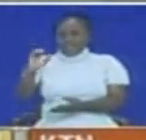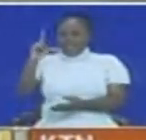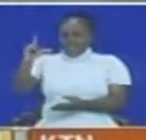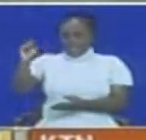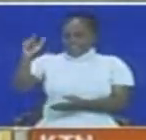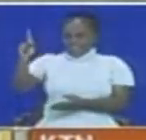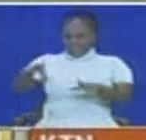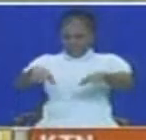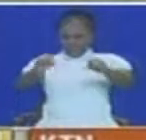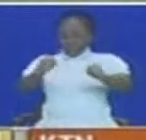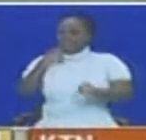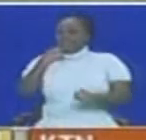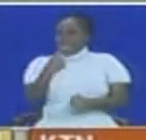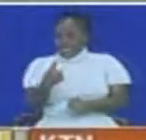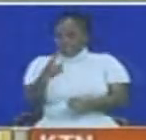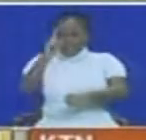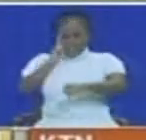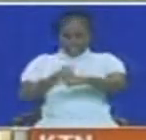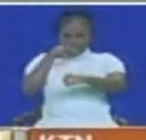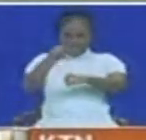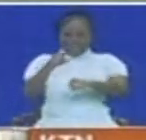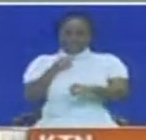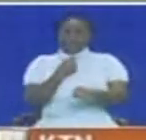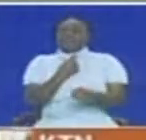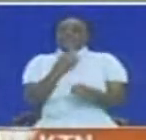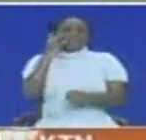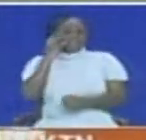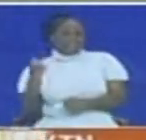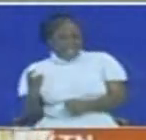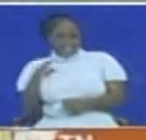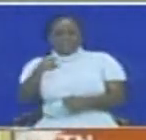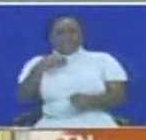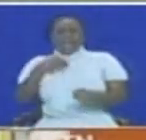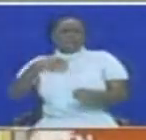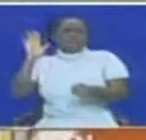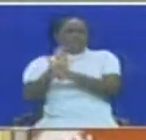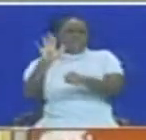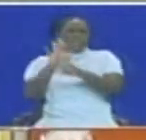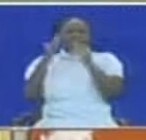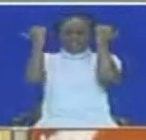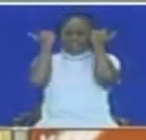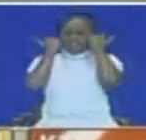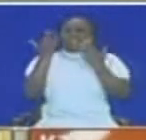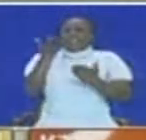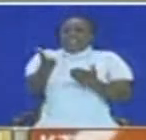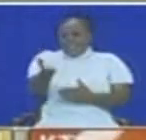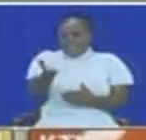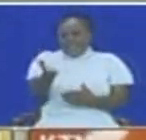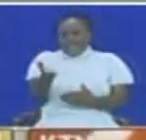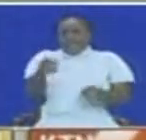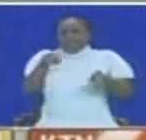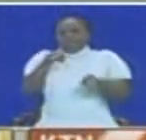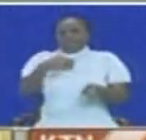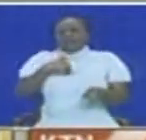Eric Mutua amesema hayo huku akisikitika kwamba kuna mrundiko wa kesi katika mahakama za humu nchini kutokana na